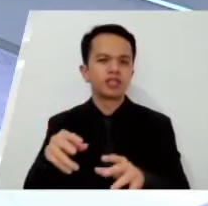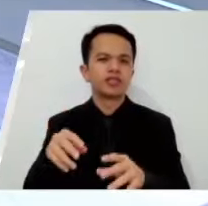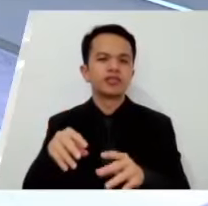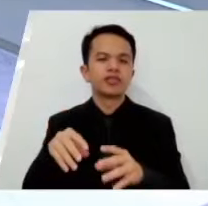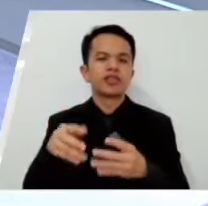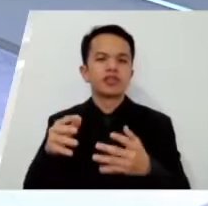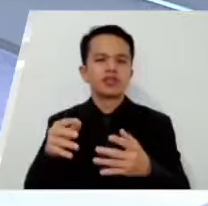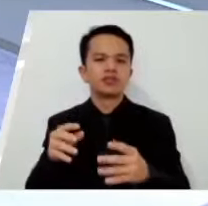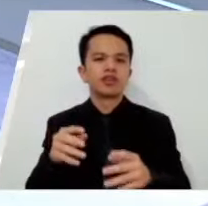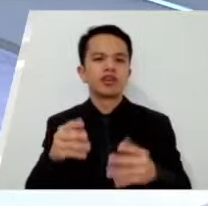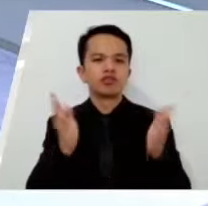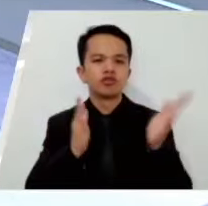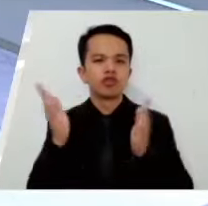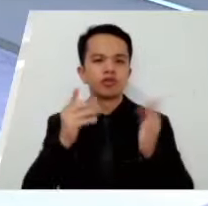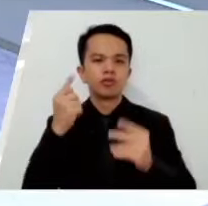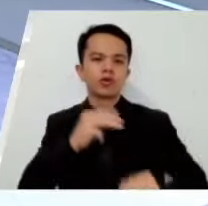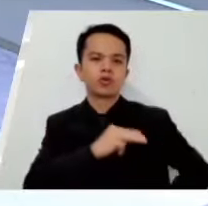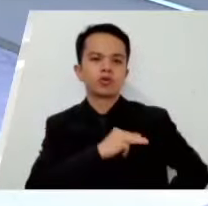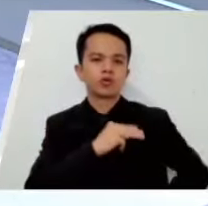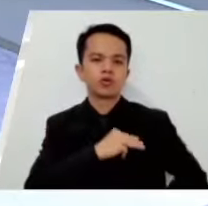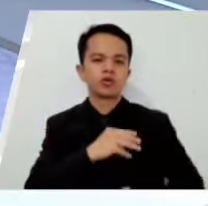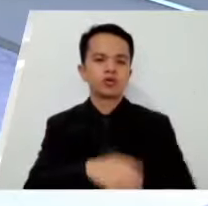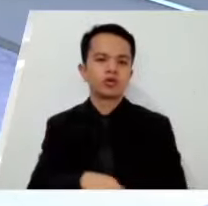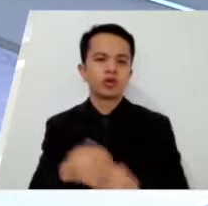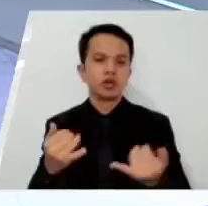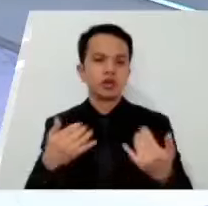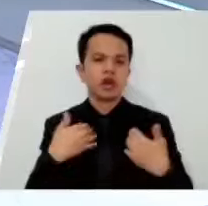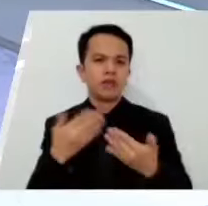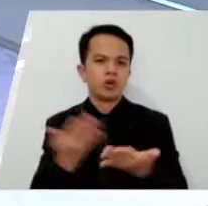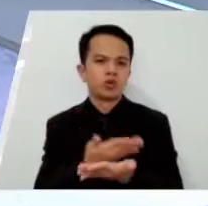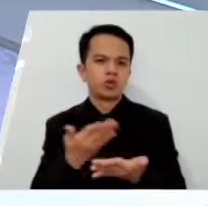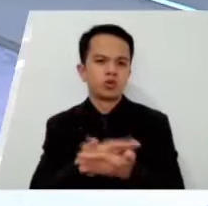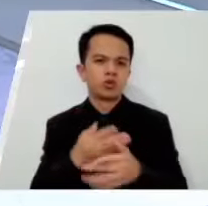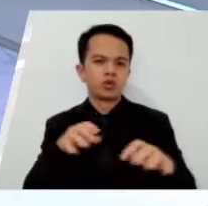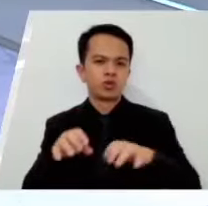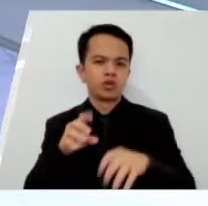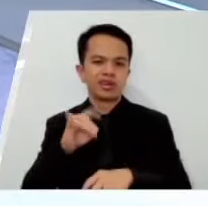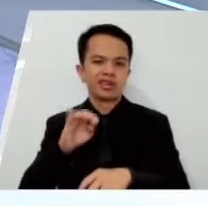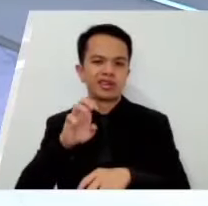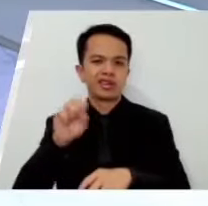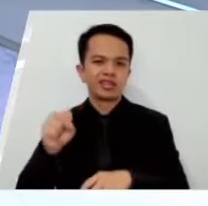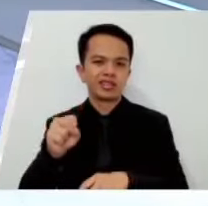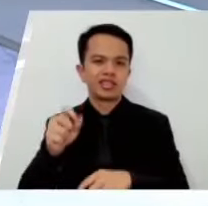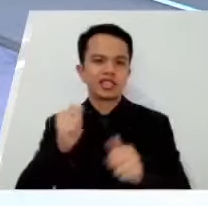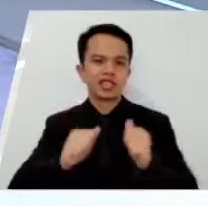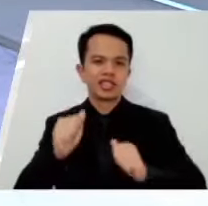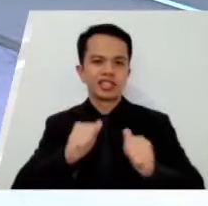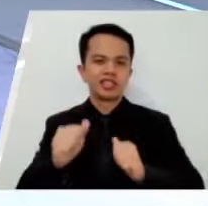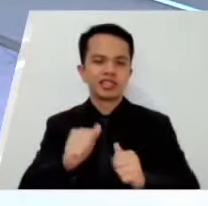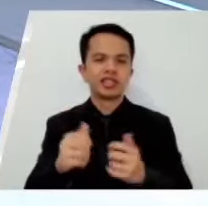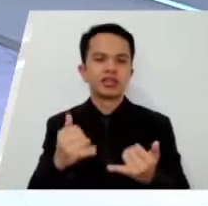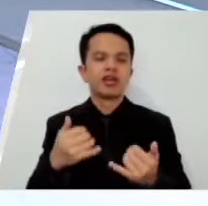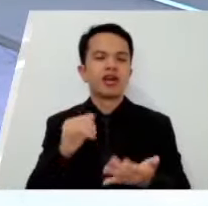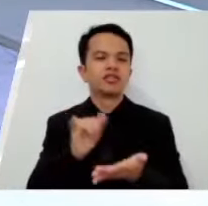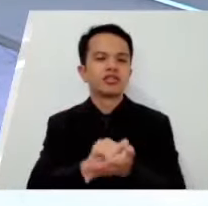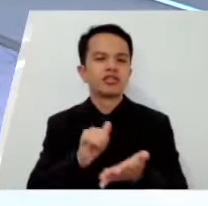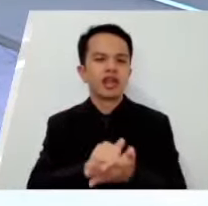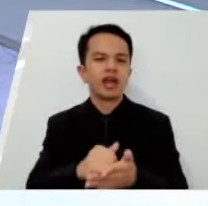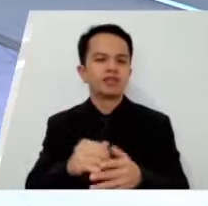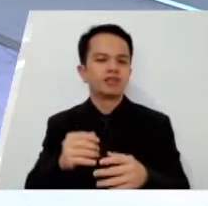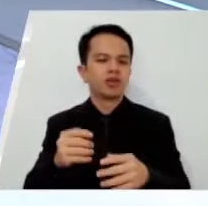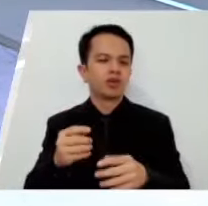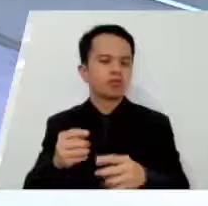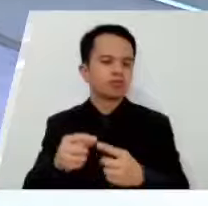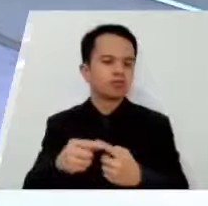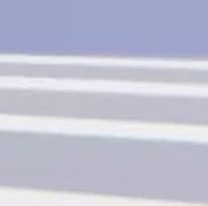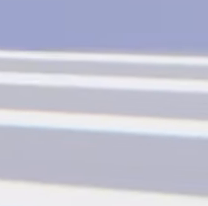service. Dito naman sa Pilipinas, may bagong gagampanan si Dennis Trillo na itinuturing niyang ultimate dream role.